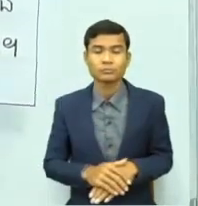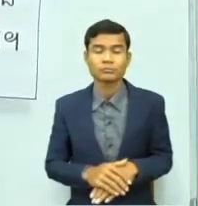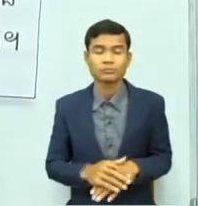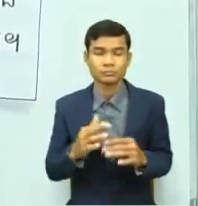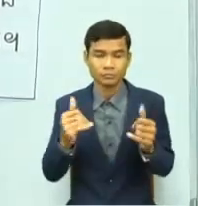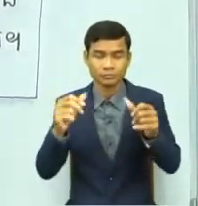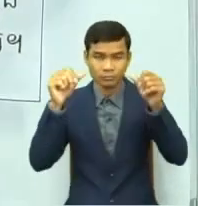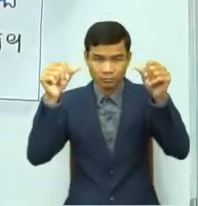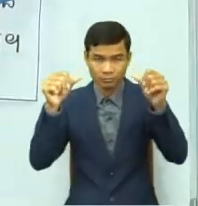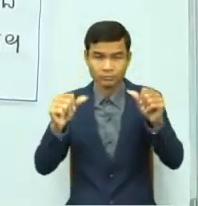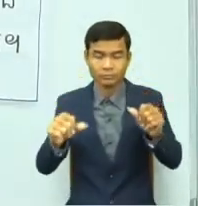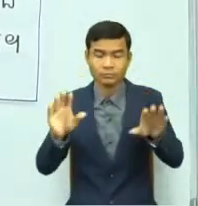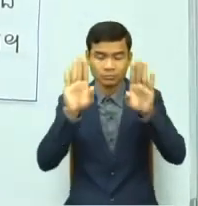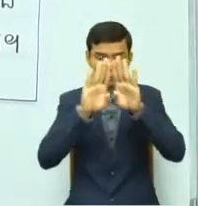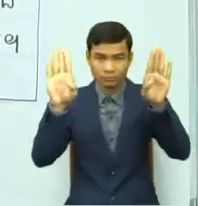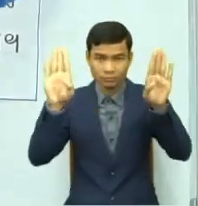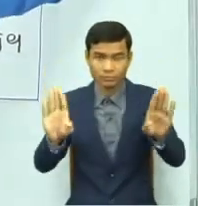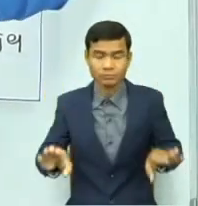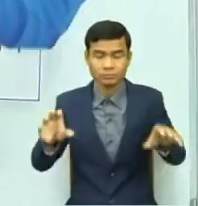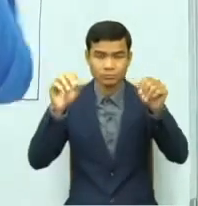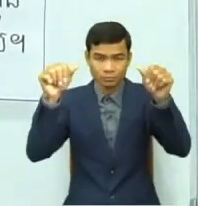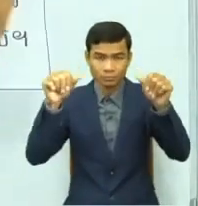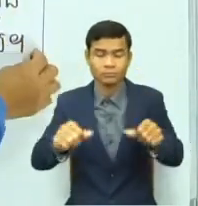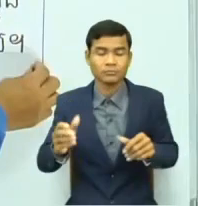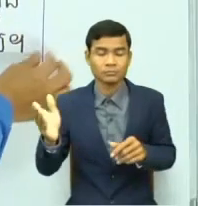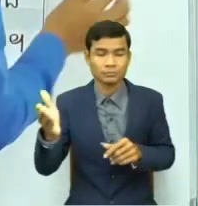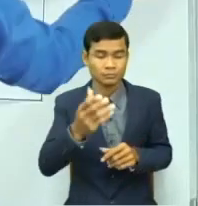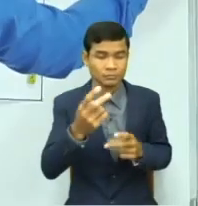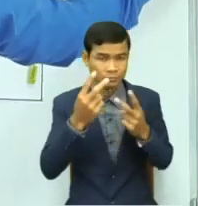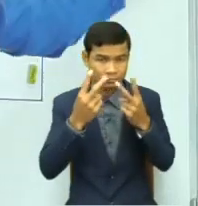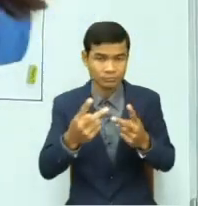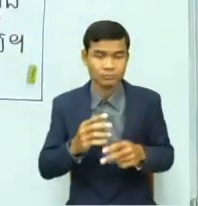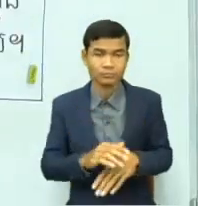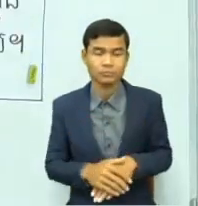cha nè kêu bật lửa đăng khi là con cha